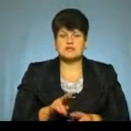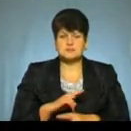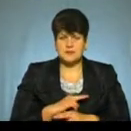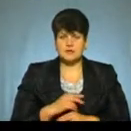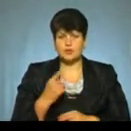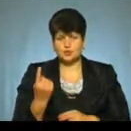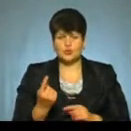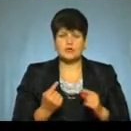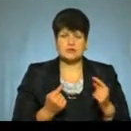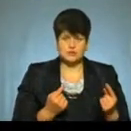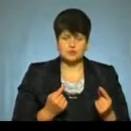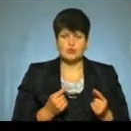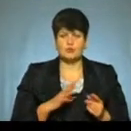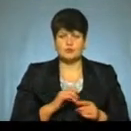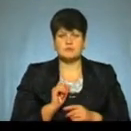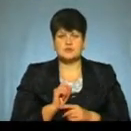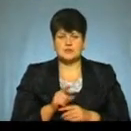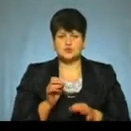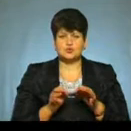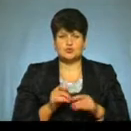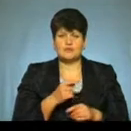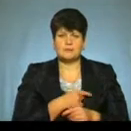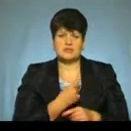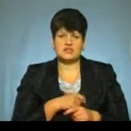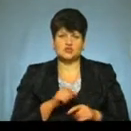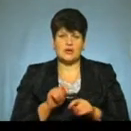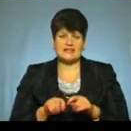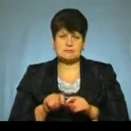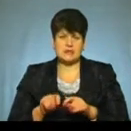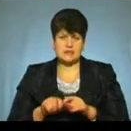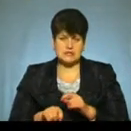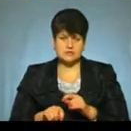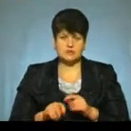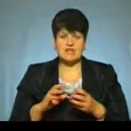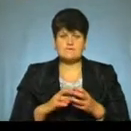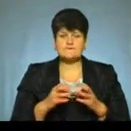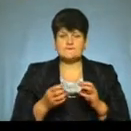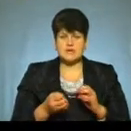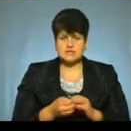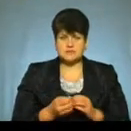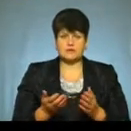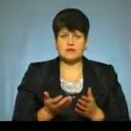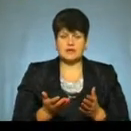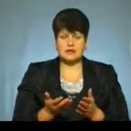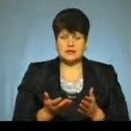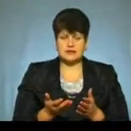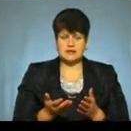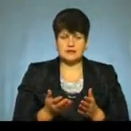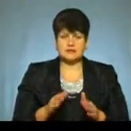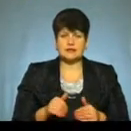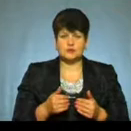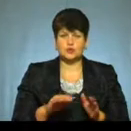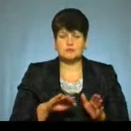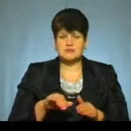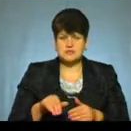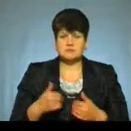одного, так і іншої, було призначено судово-медичну експертизу. От, висновки, які нададуть